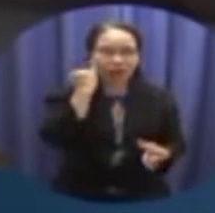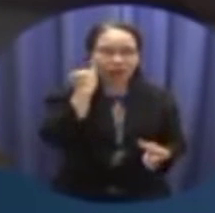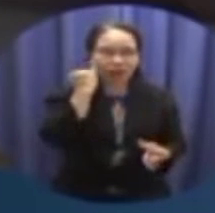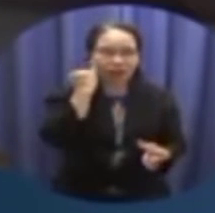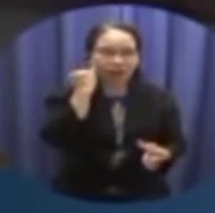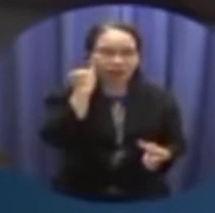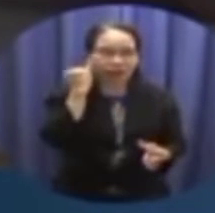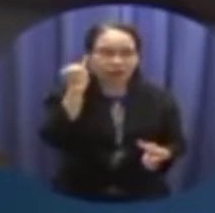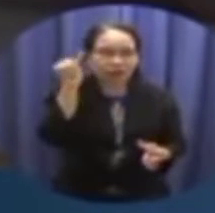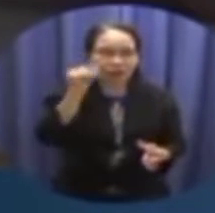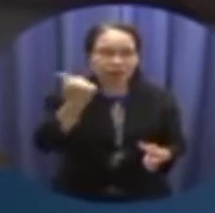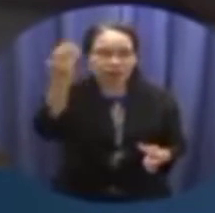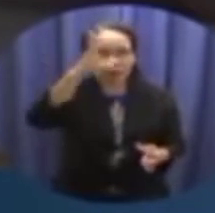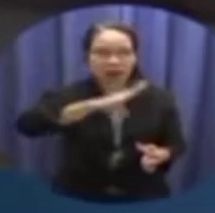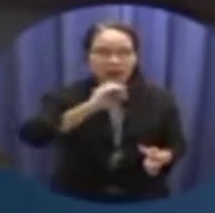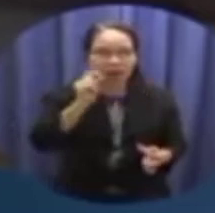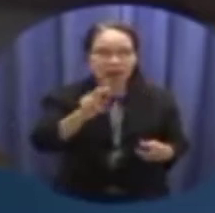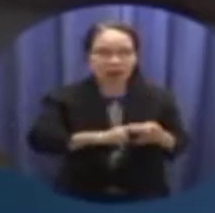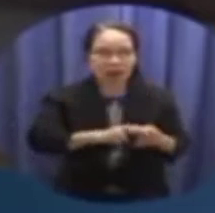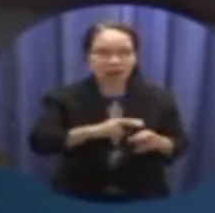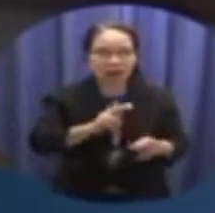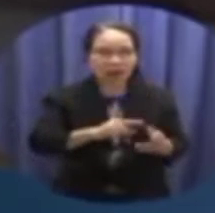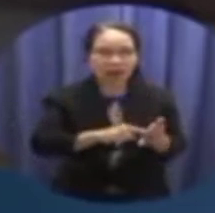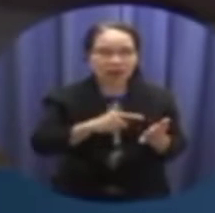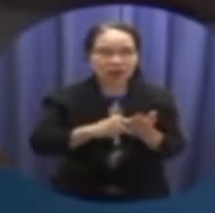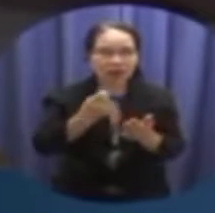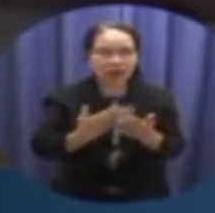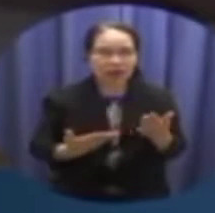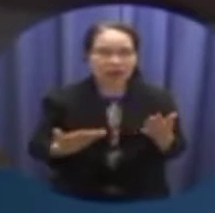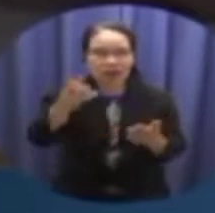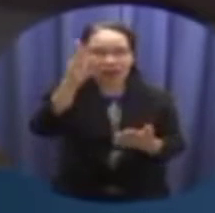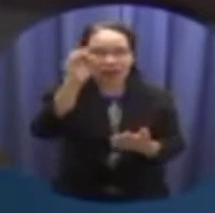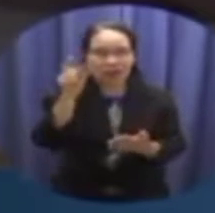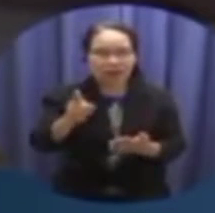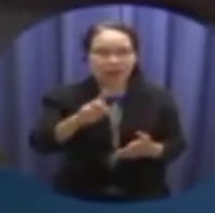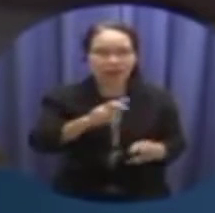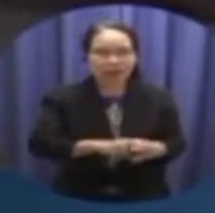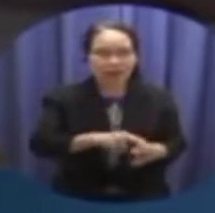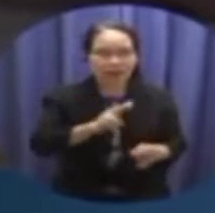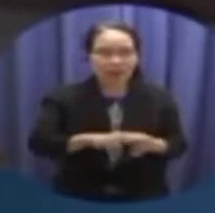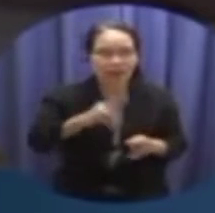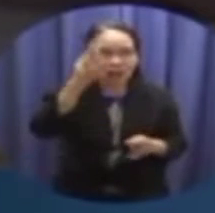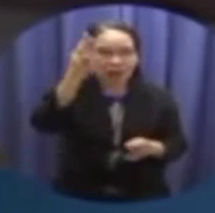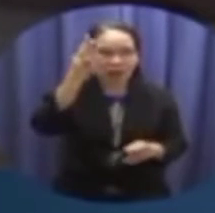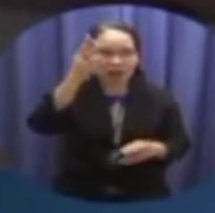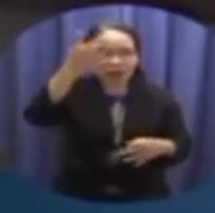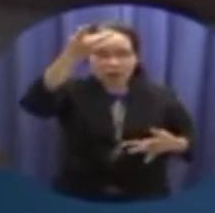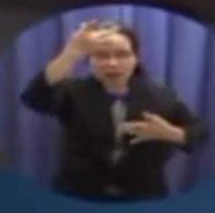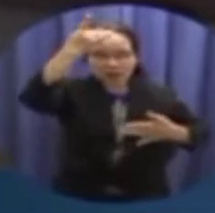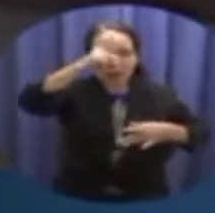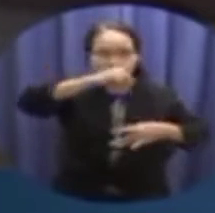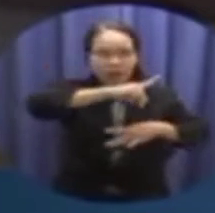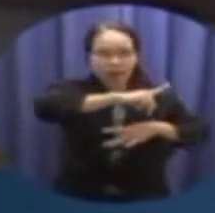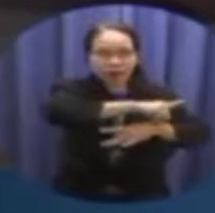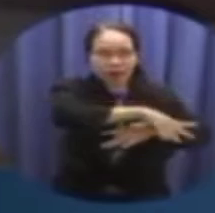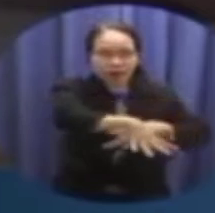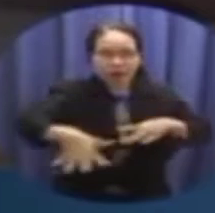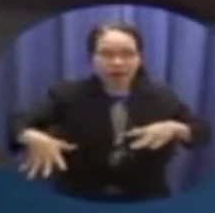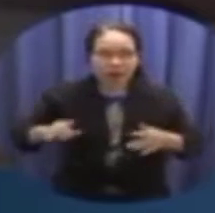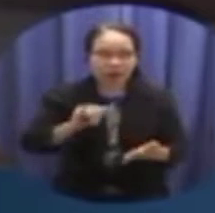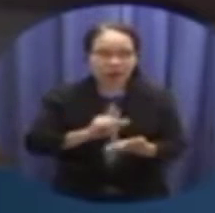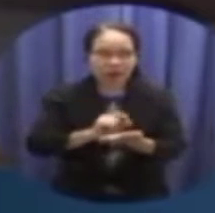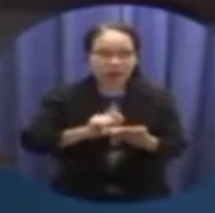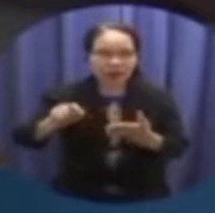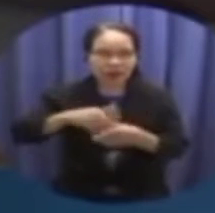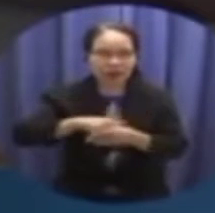sino man ay magdagdag sa mga ito, ay daragdagan siya ng Diyos ng mga salot na nakasulat